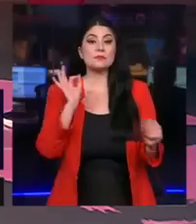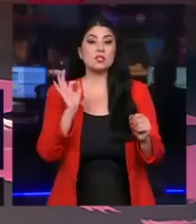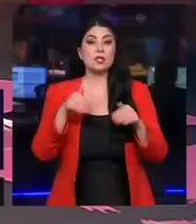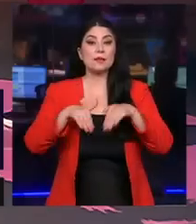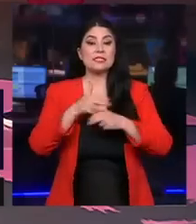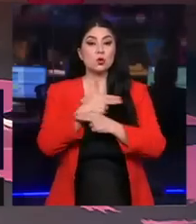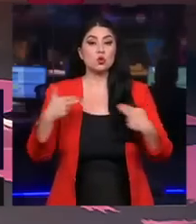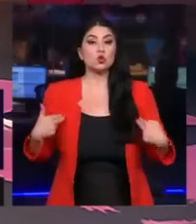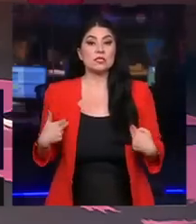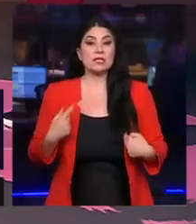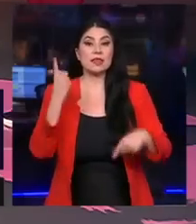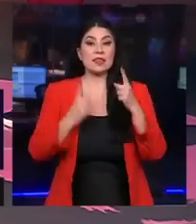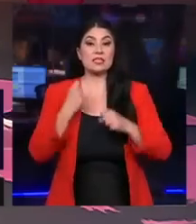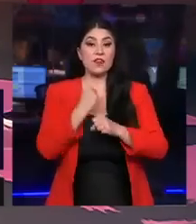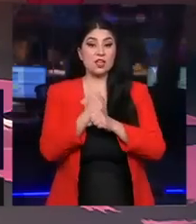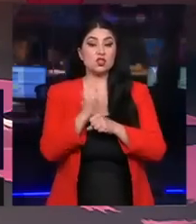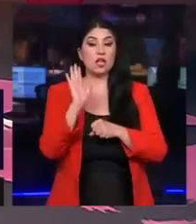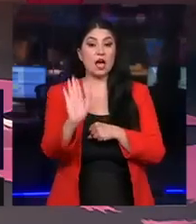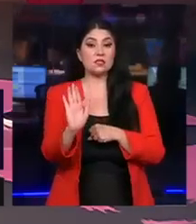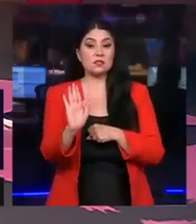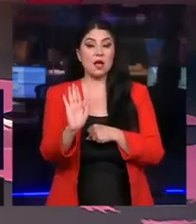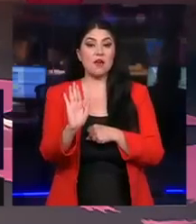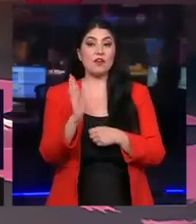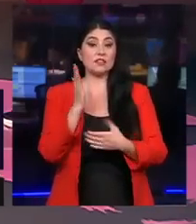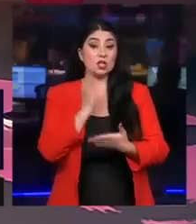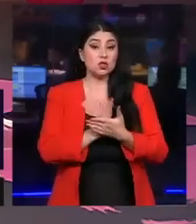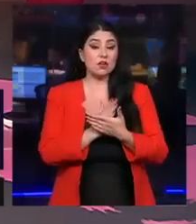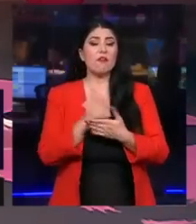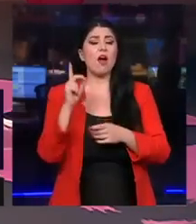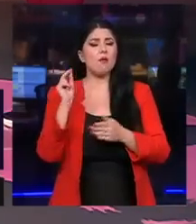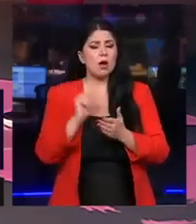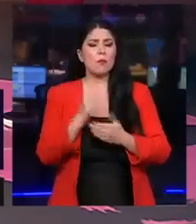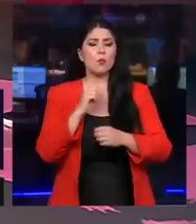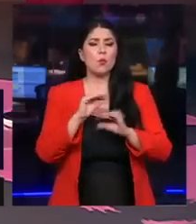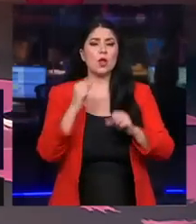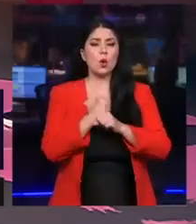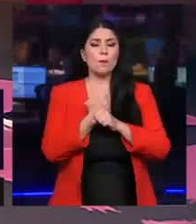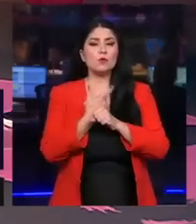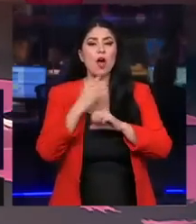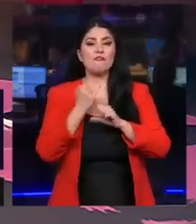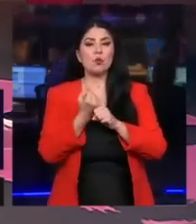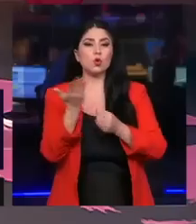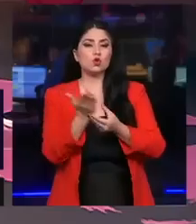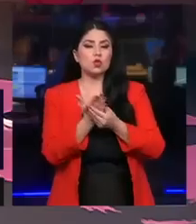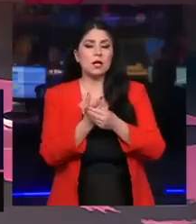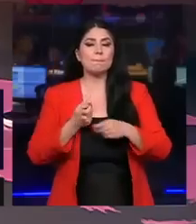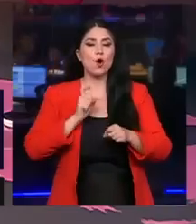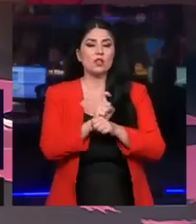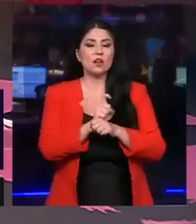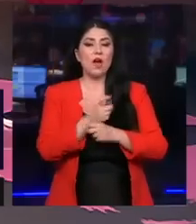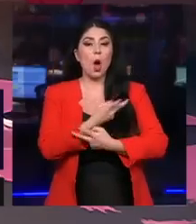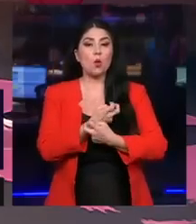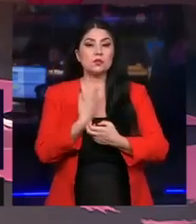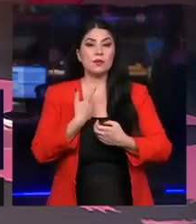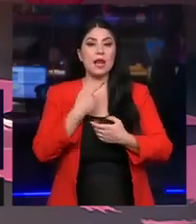din Ministerul Justiției, dacă se va lua o astfel de decizie, vor avea mult de lucru pentru a forma un caz împotriva Austriei privind refuzul țării noastre de a adera